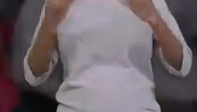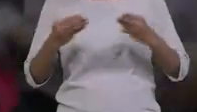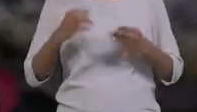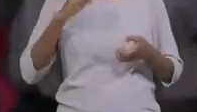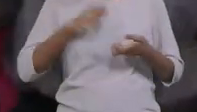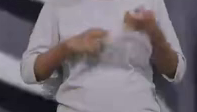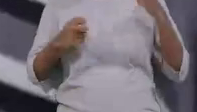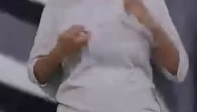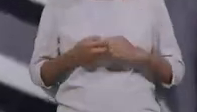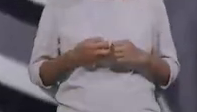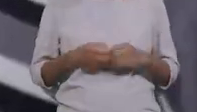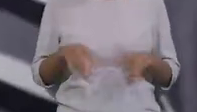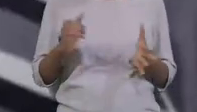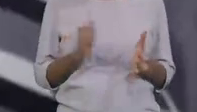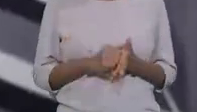Les tragédies